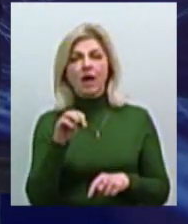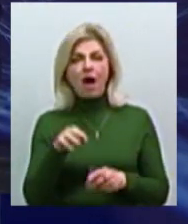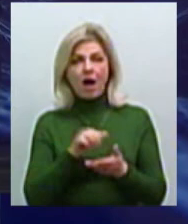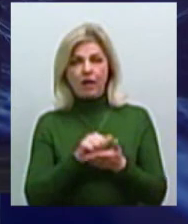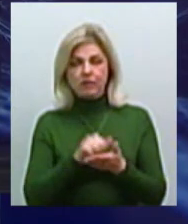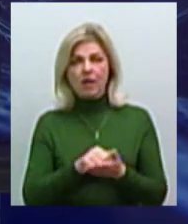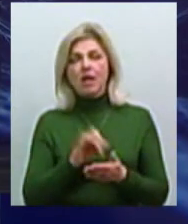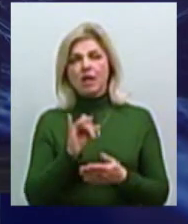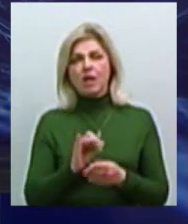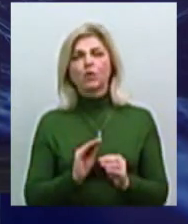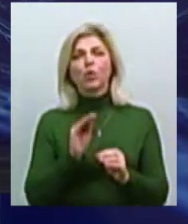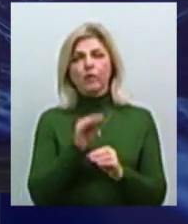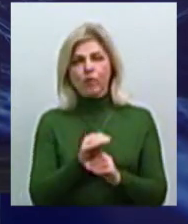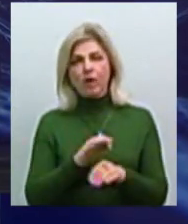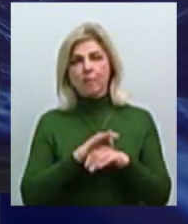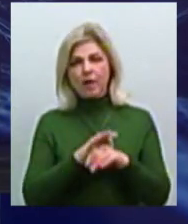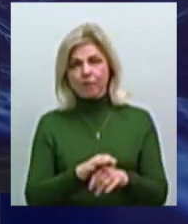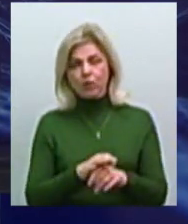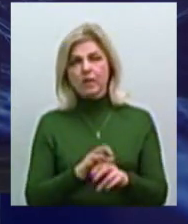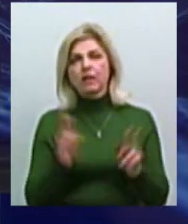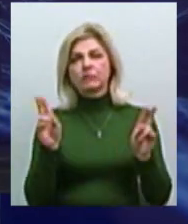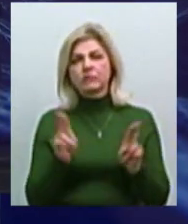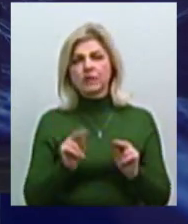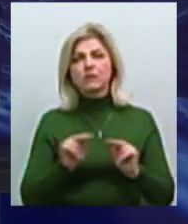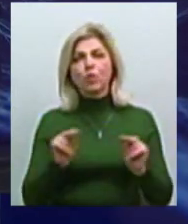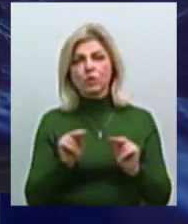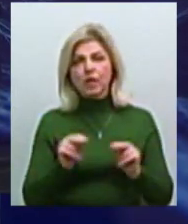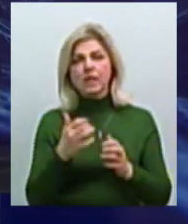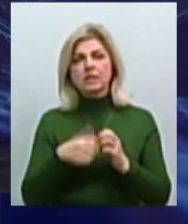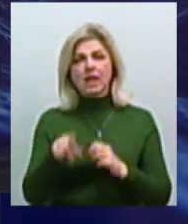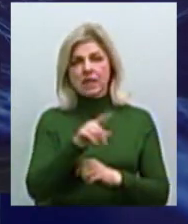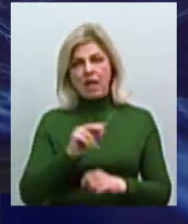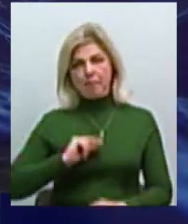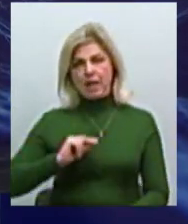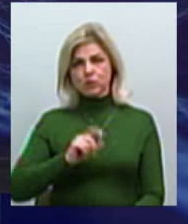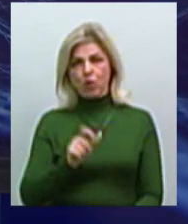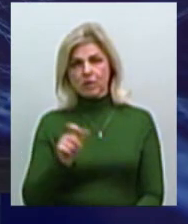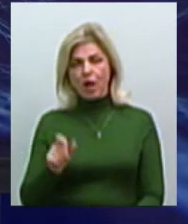з персоналом по використанню первинних засобів пожежогасіння, тобто